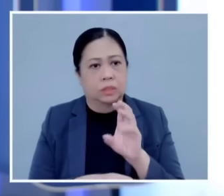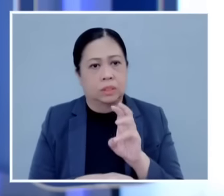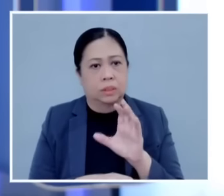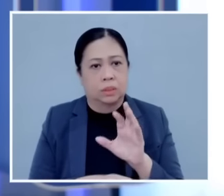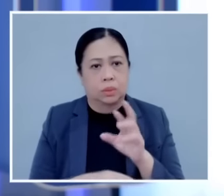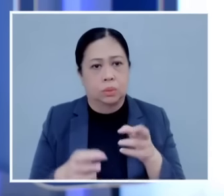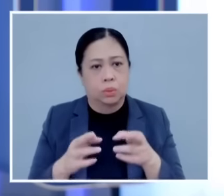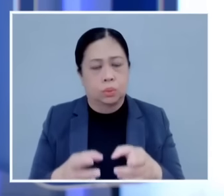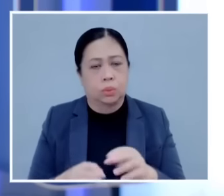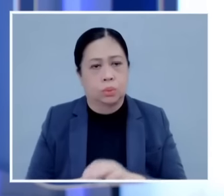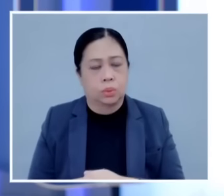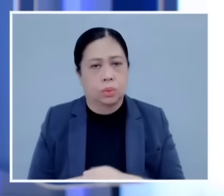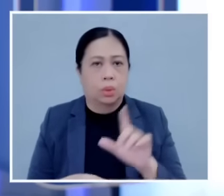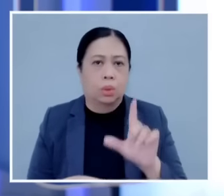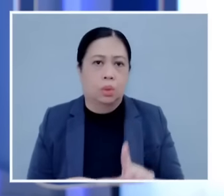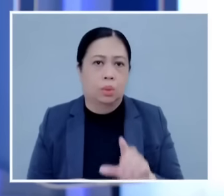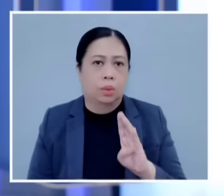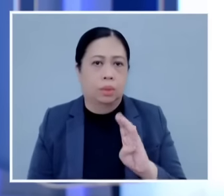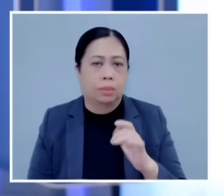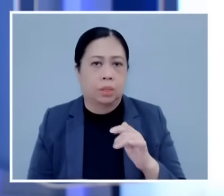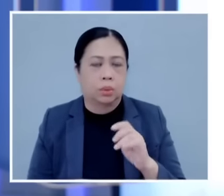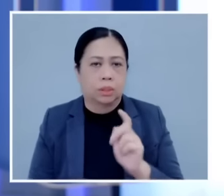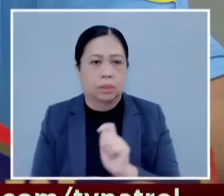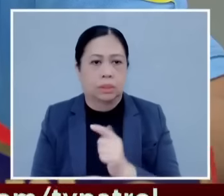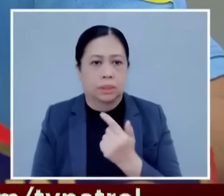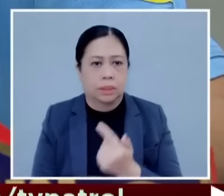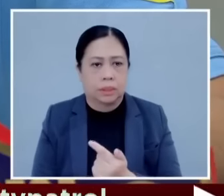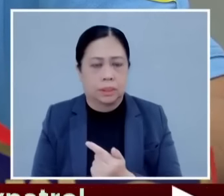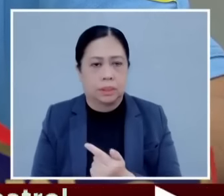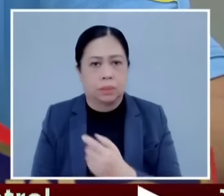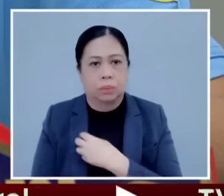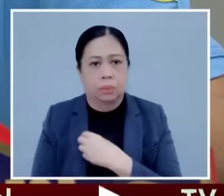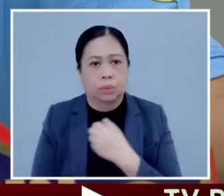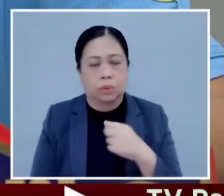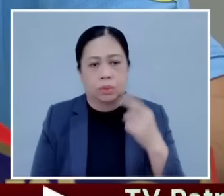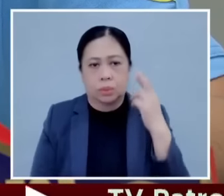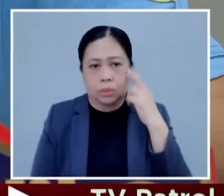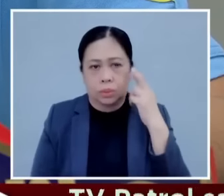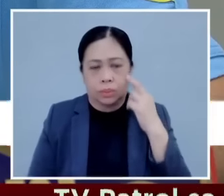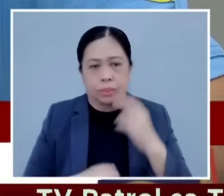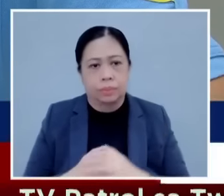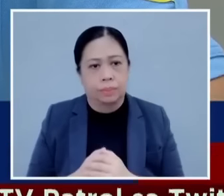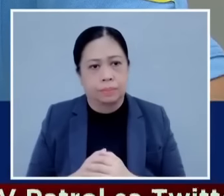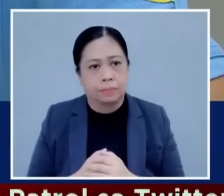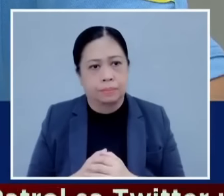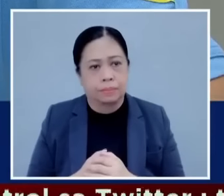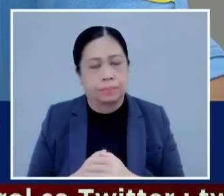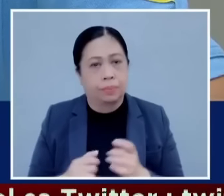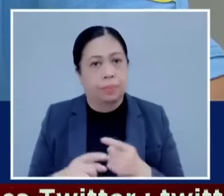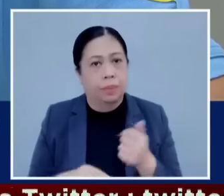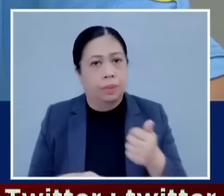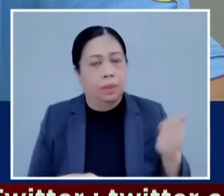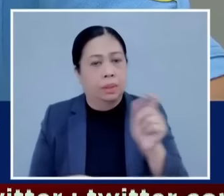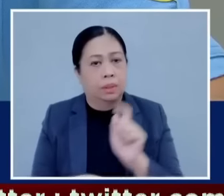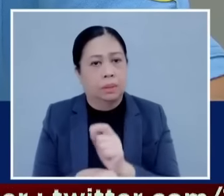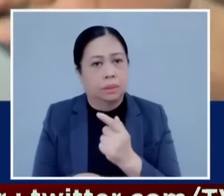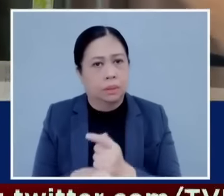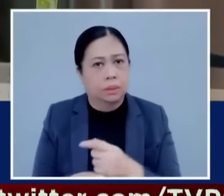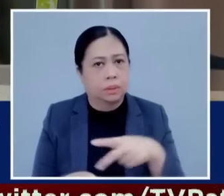Barangay Lower Bikutan, Taguig City. Ayon kay Police Colonel Robert Baisa, hepe ng Taguig City Police, sakay